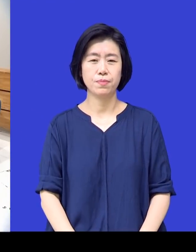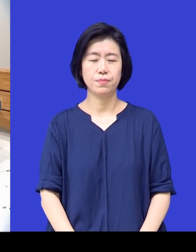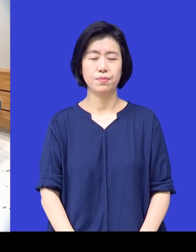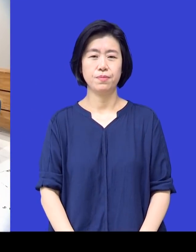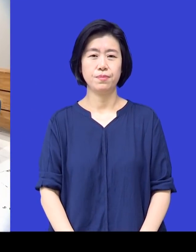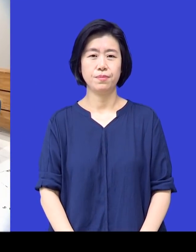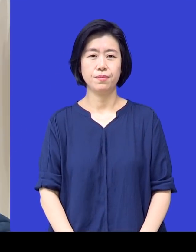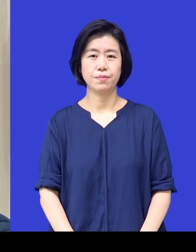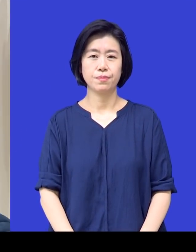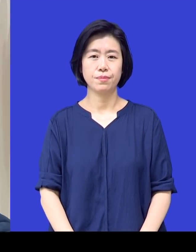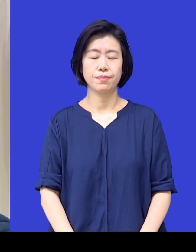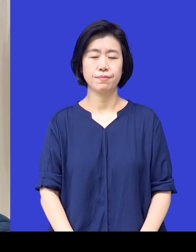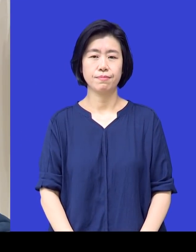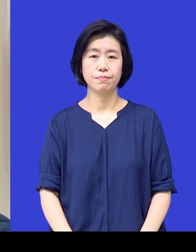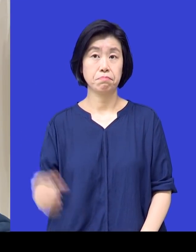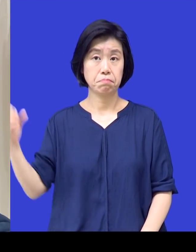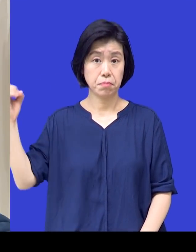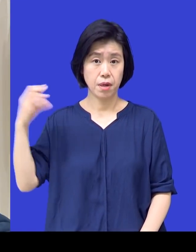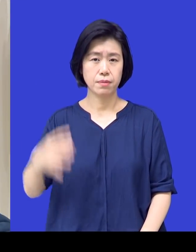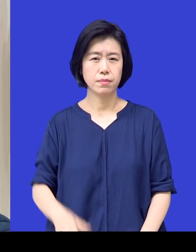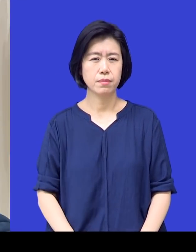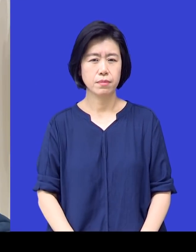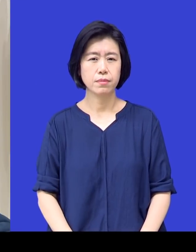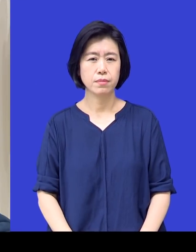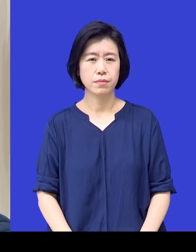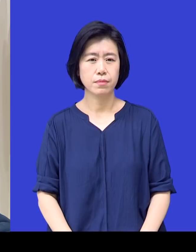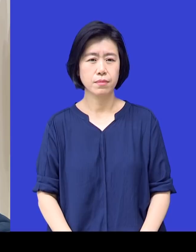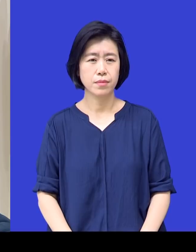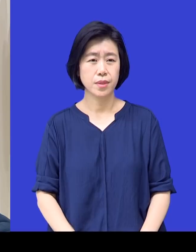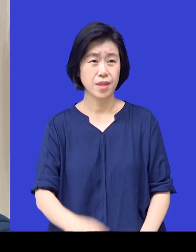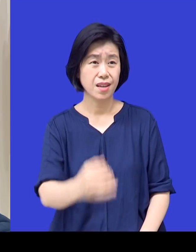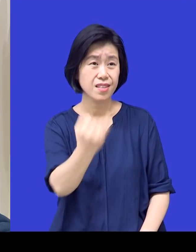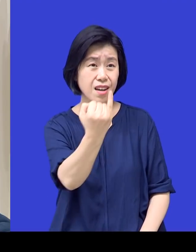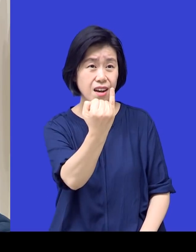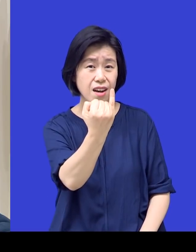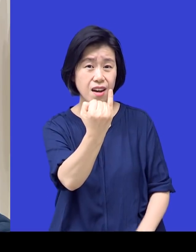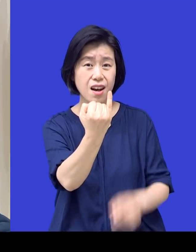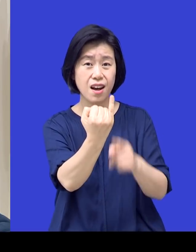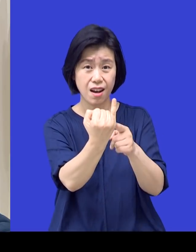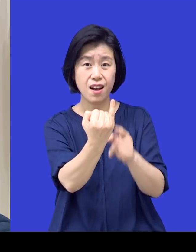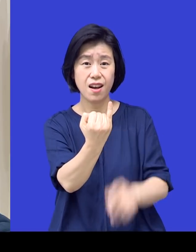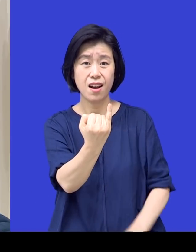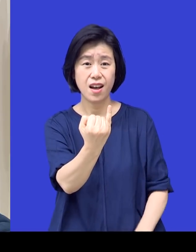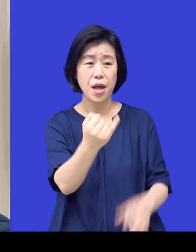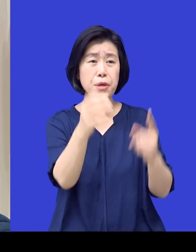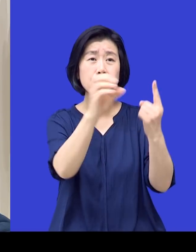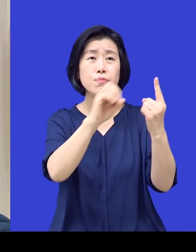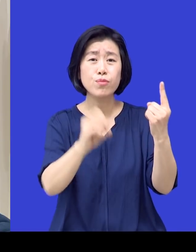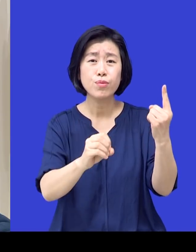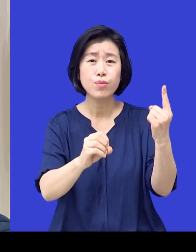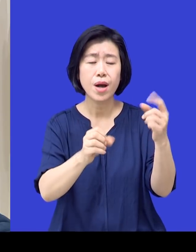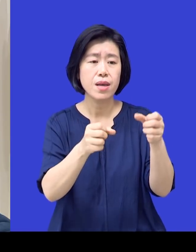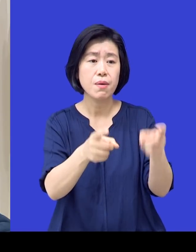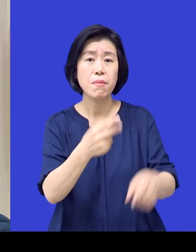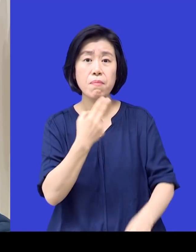네. 그래 1%의 찬스도 없다고 하는데 만약에 그 아이가